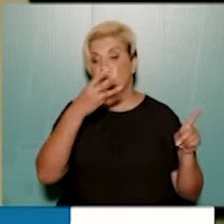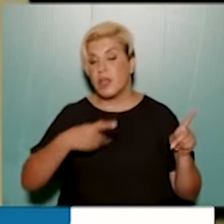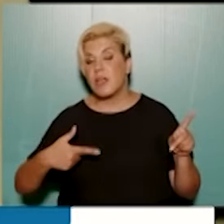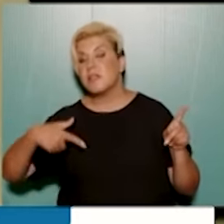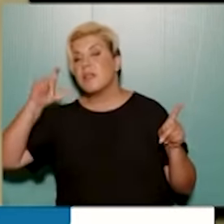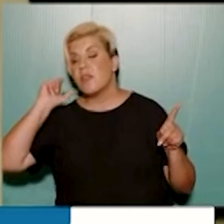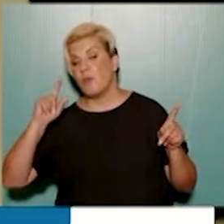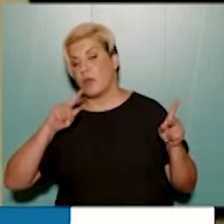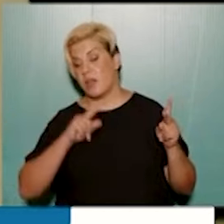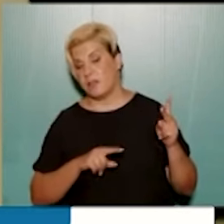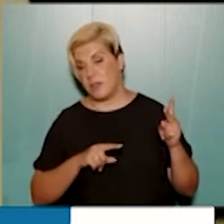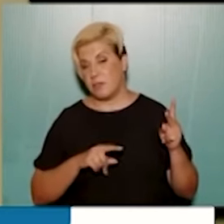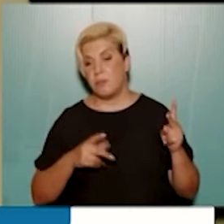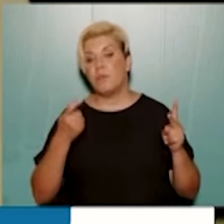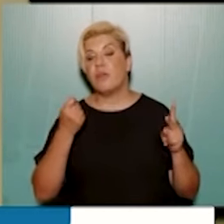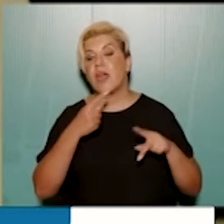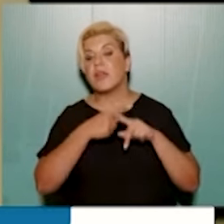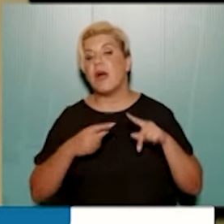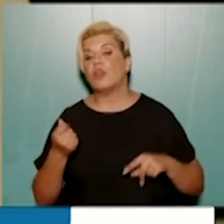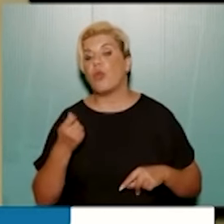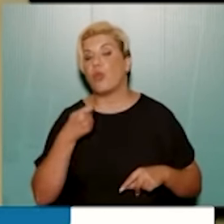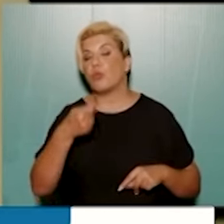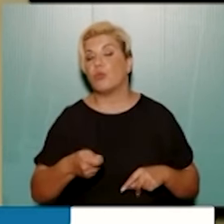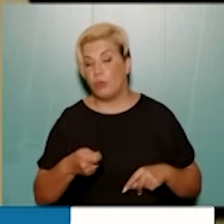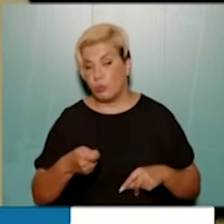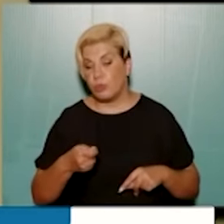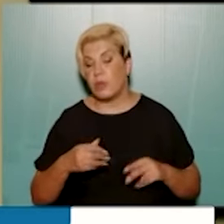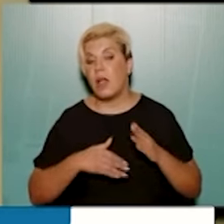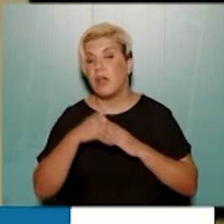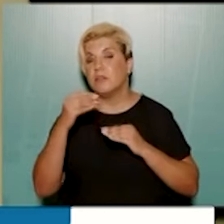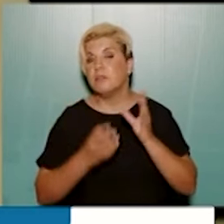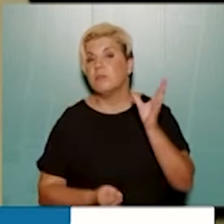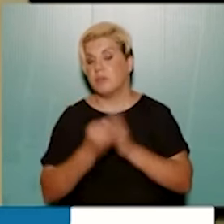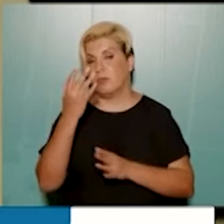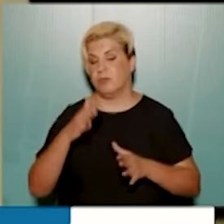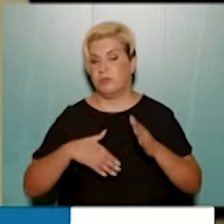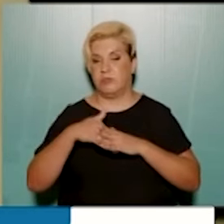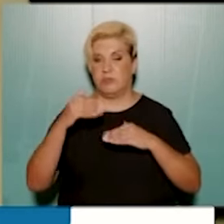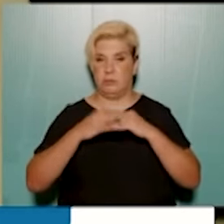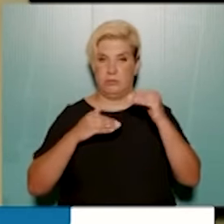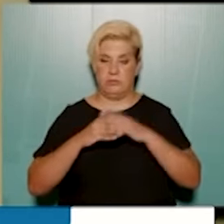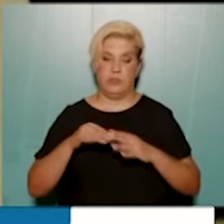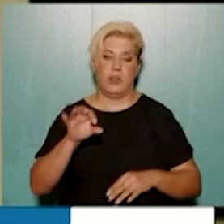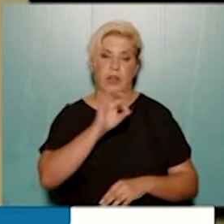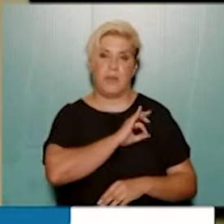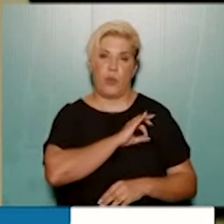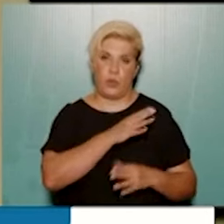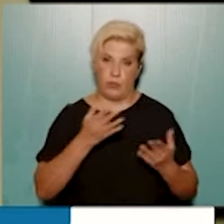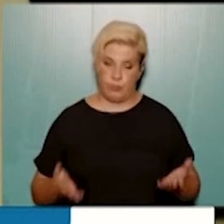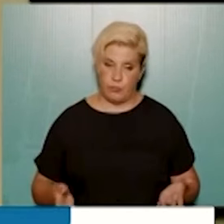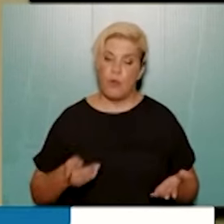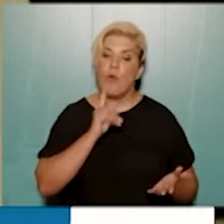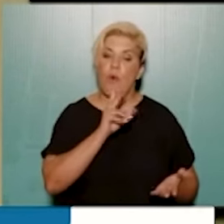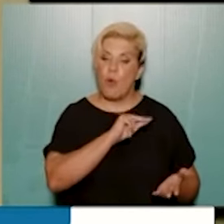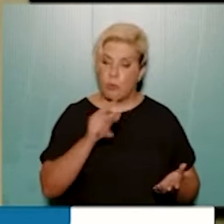Νέας Δημοκρατίας που δεν χρηματοδότησαν και δεν χρηματοδοτούν την ανέγερση νέων σχολικών κτηρίων για τη στέγαση των υπηαγωγείων. Όπως